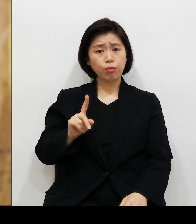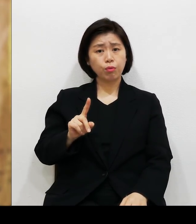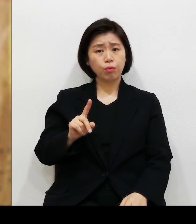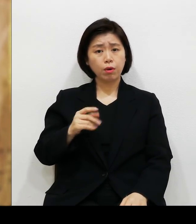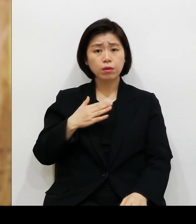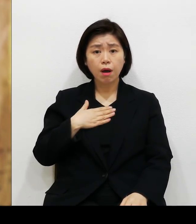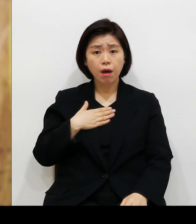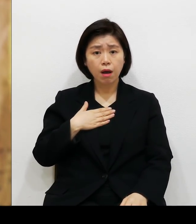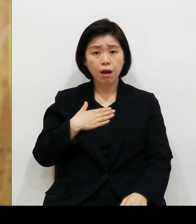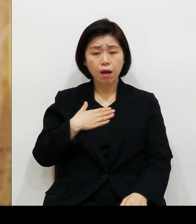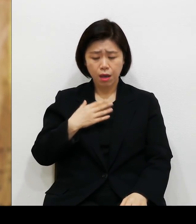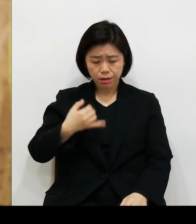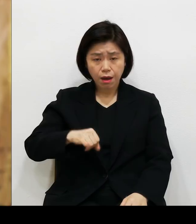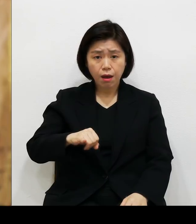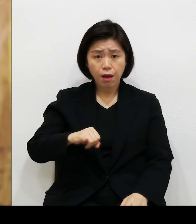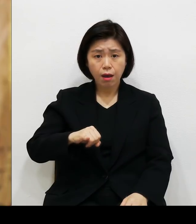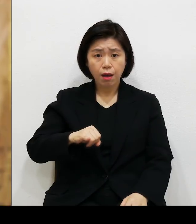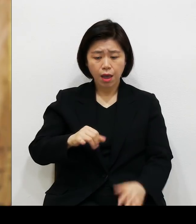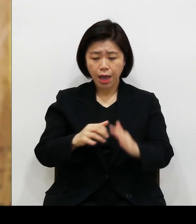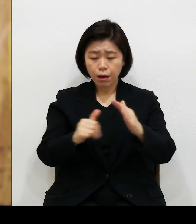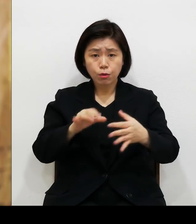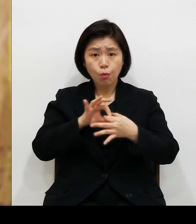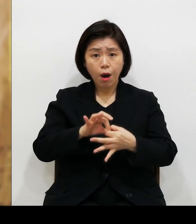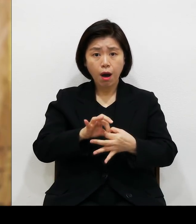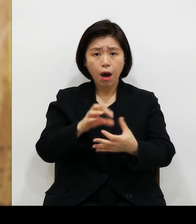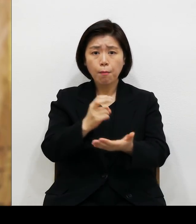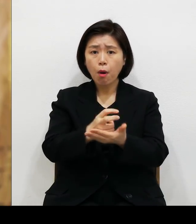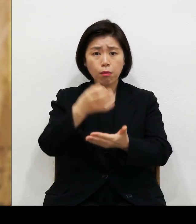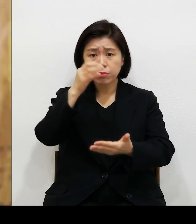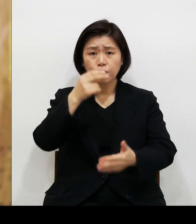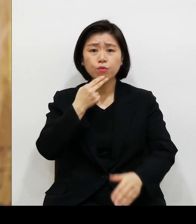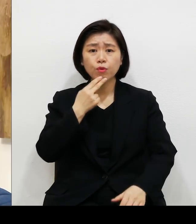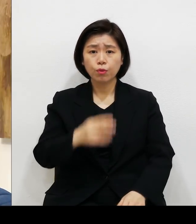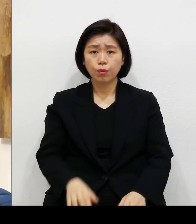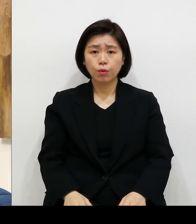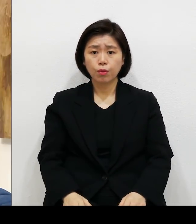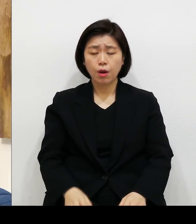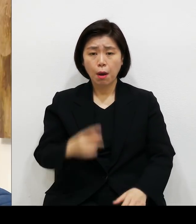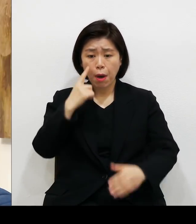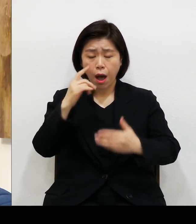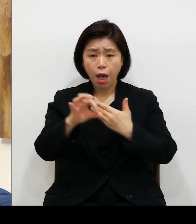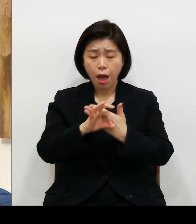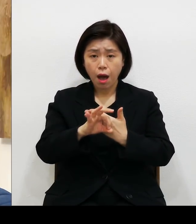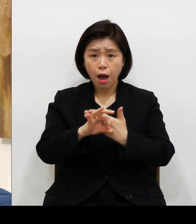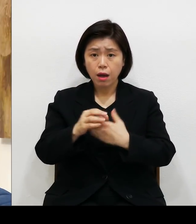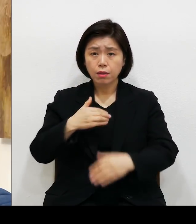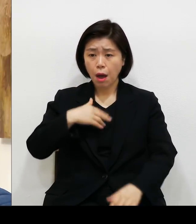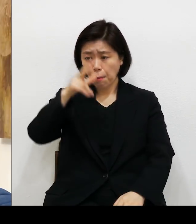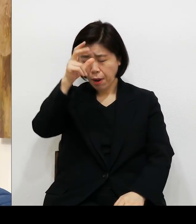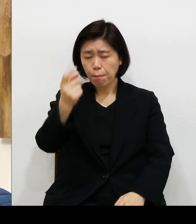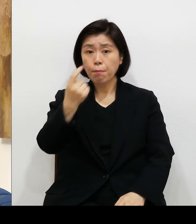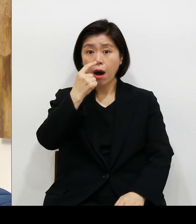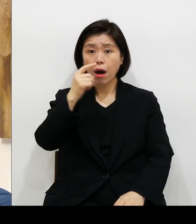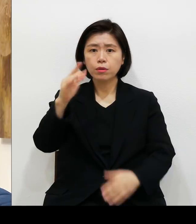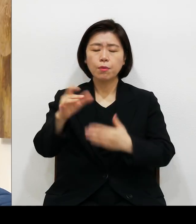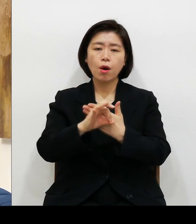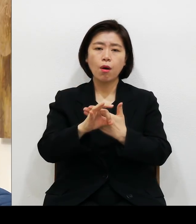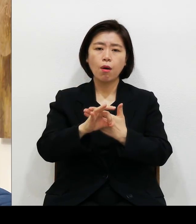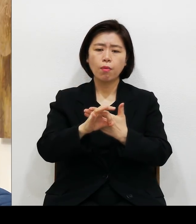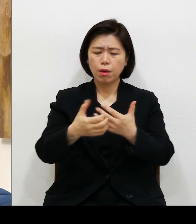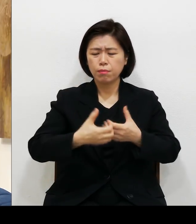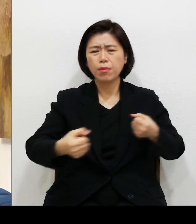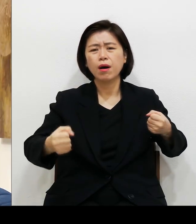나는 없잖아요, 그게. 네. 그러면 아기는 보호시설로 갈 것이고 나는 유치장 들어가겠네. 내가 딱 떠오르는